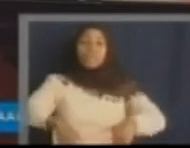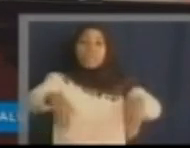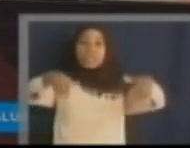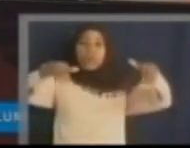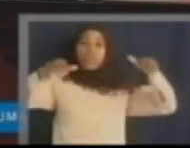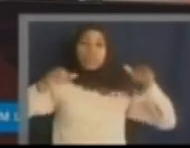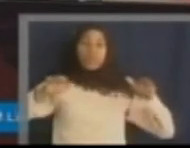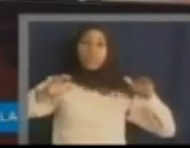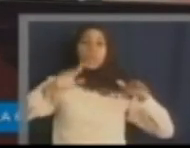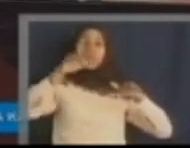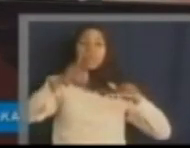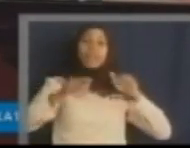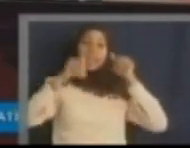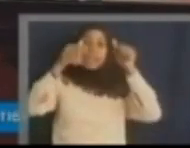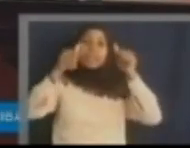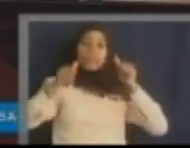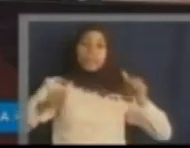kwamba